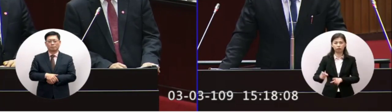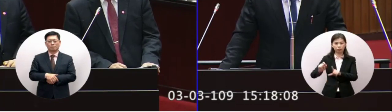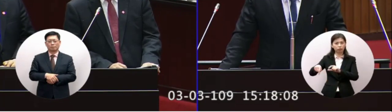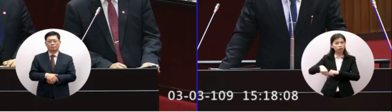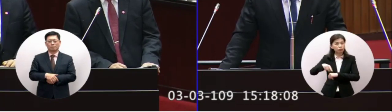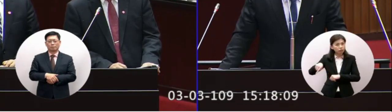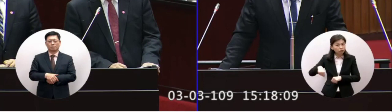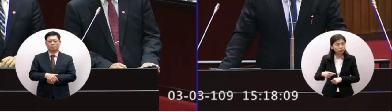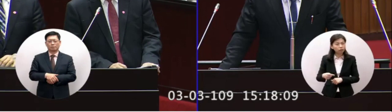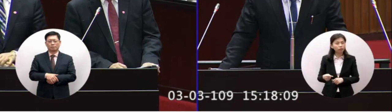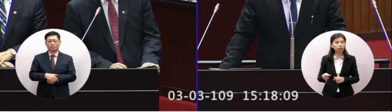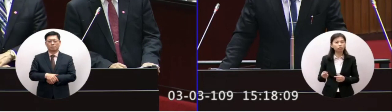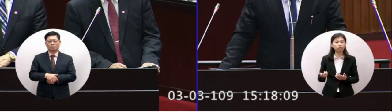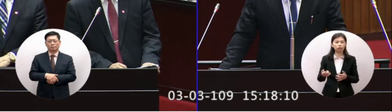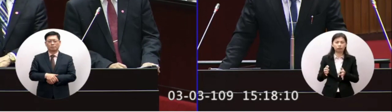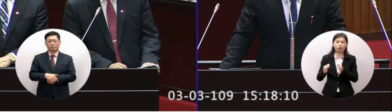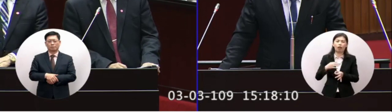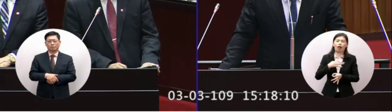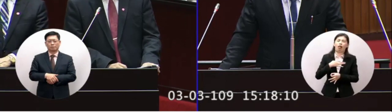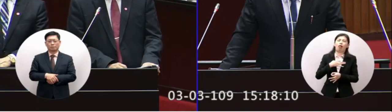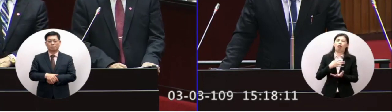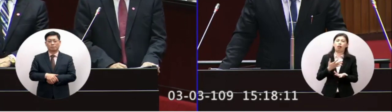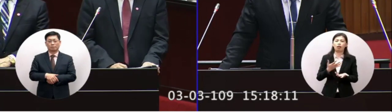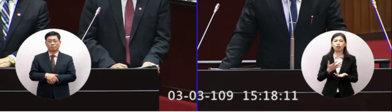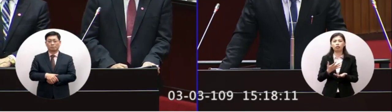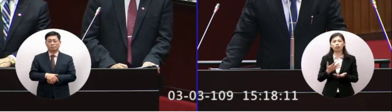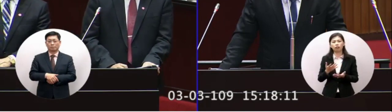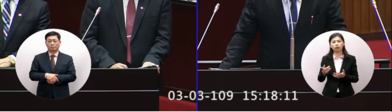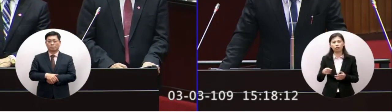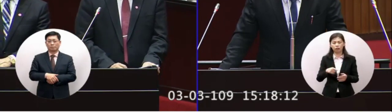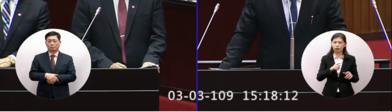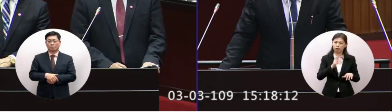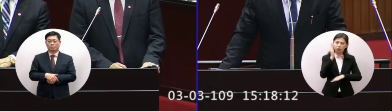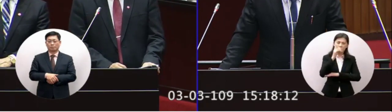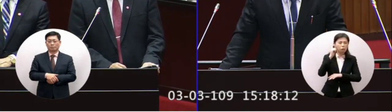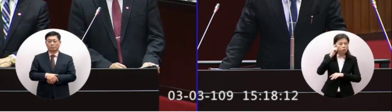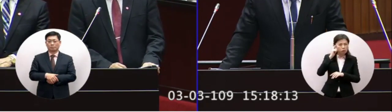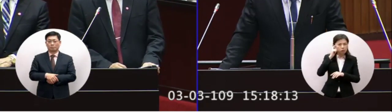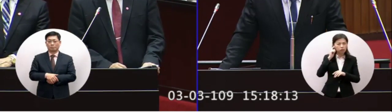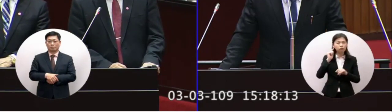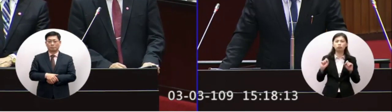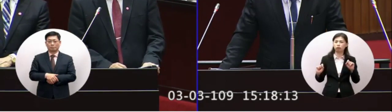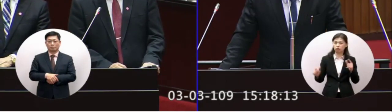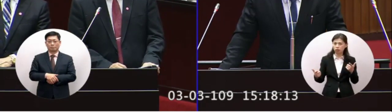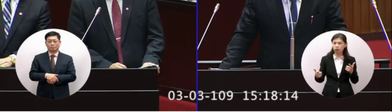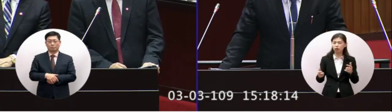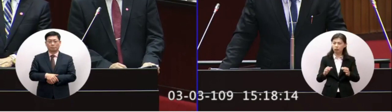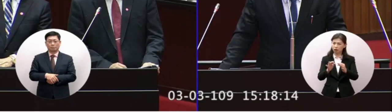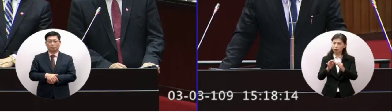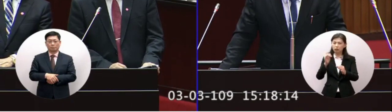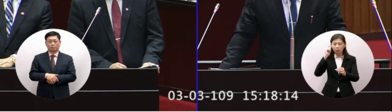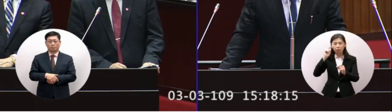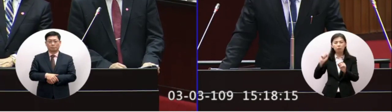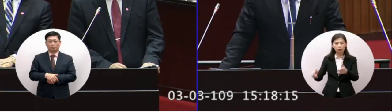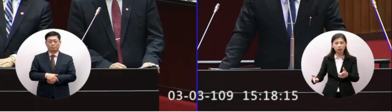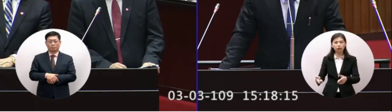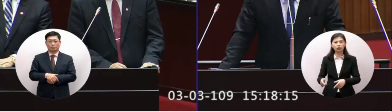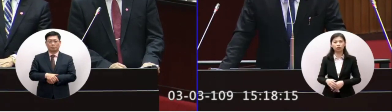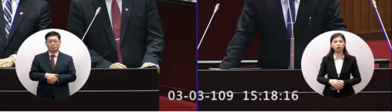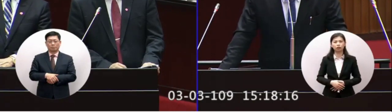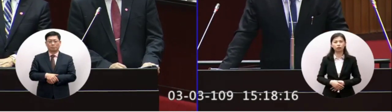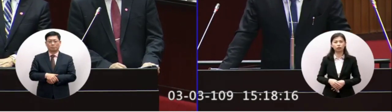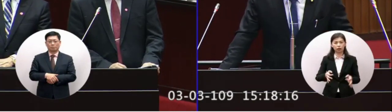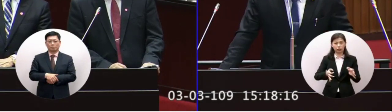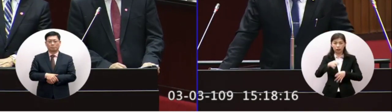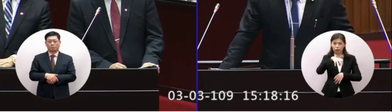的产业其实包括说在营业困难的认定上，其实有时候跟我们的官方或者是政府机关跟银行它的认定是不一样。那我知道